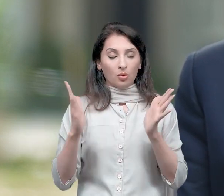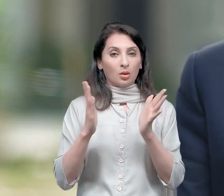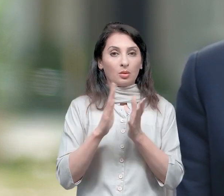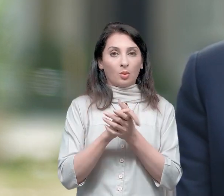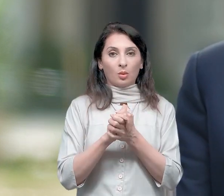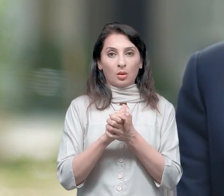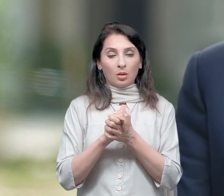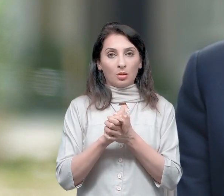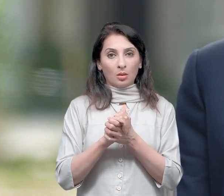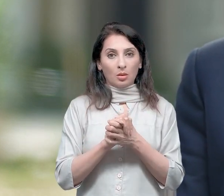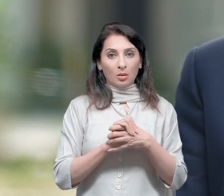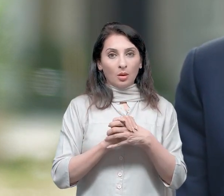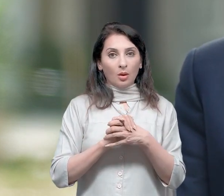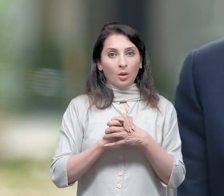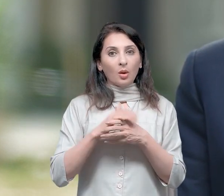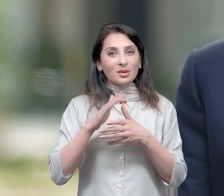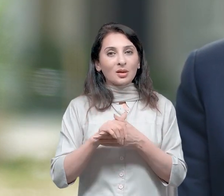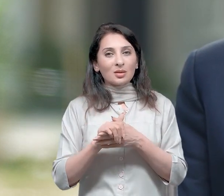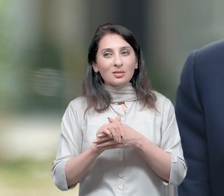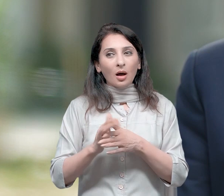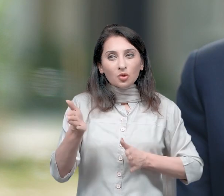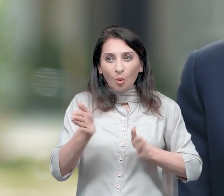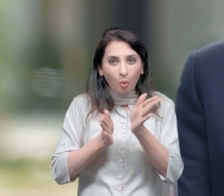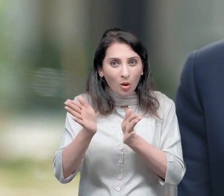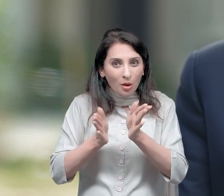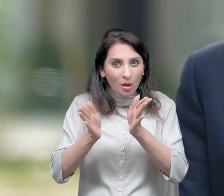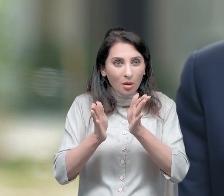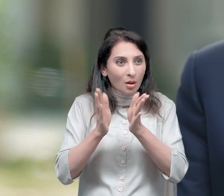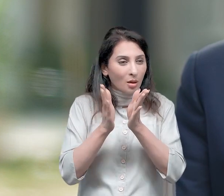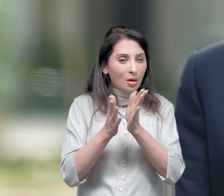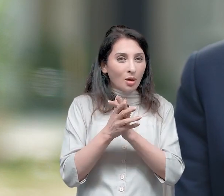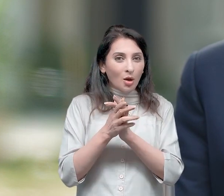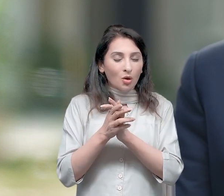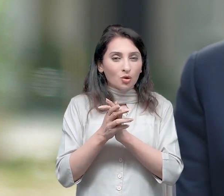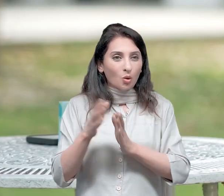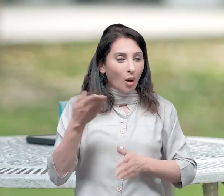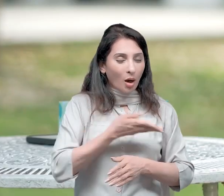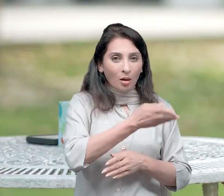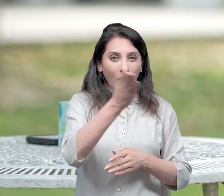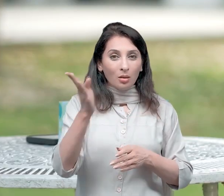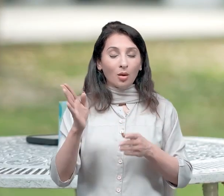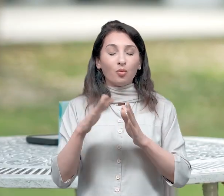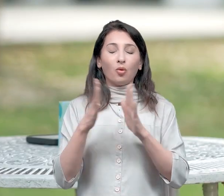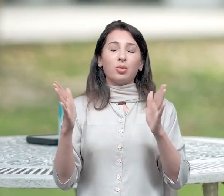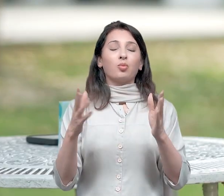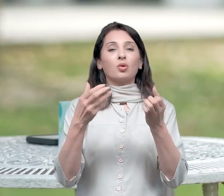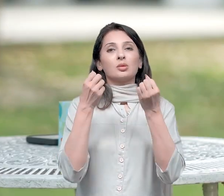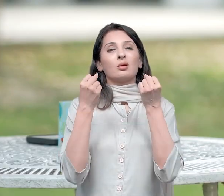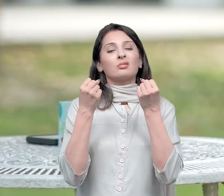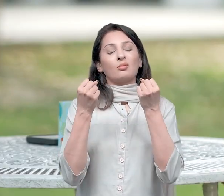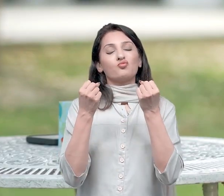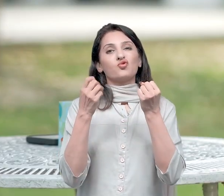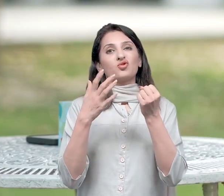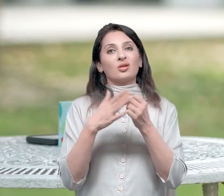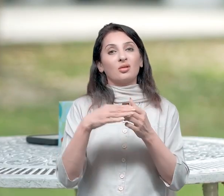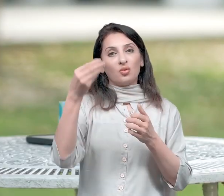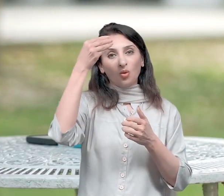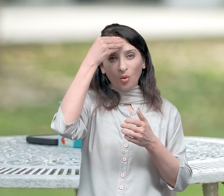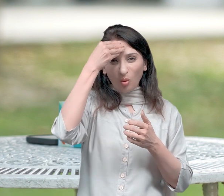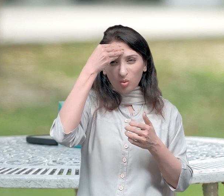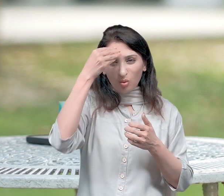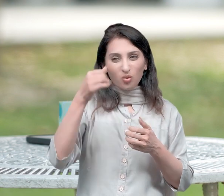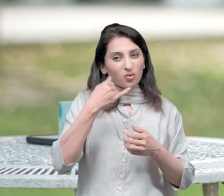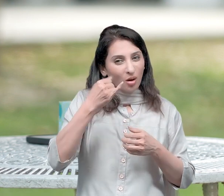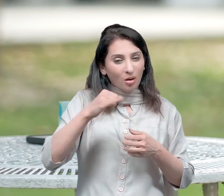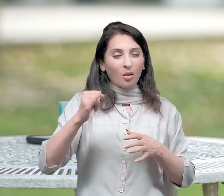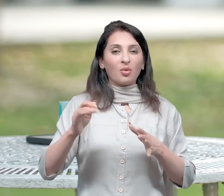گیا تھا، ہماری تھوڑی سی پولیٹیکل انسرٹینٹی کا بھی ایک پورشن ہے جو اس میں کنٹریبیوٹ